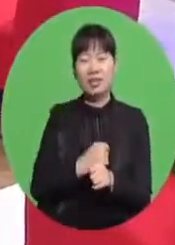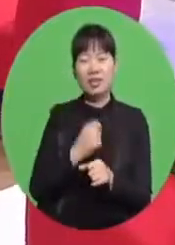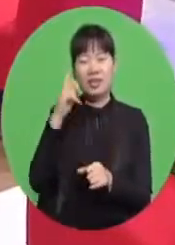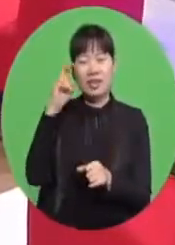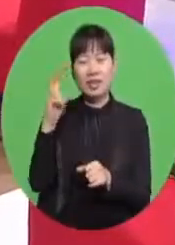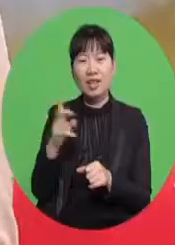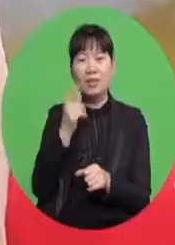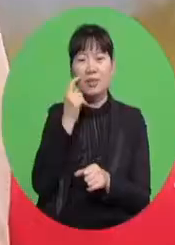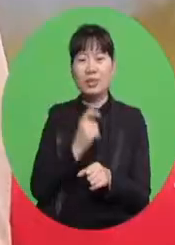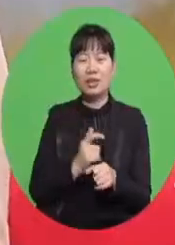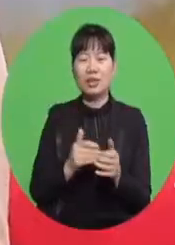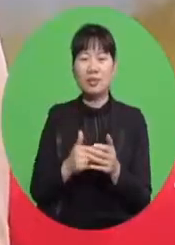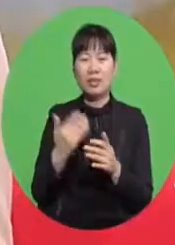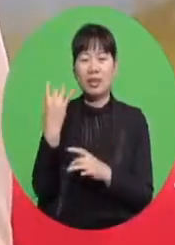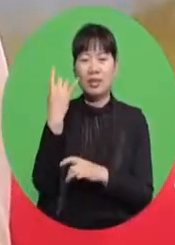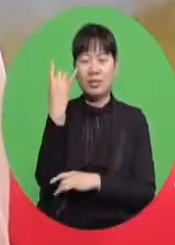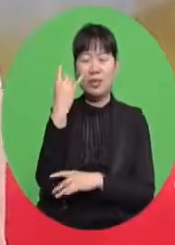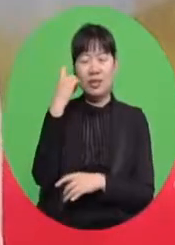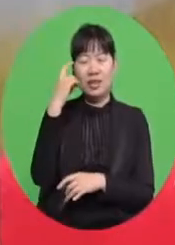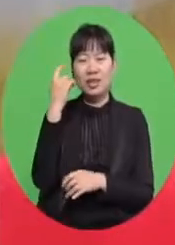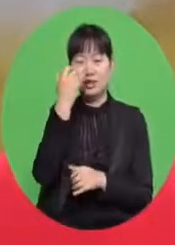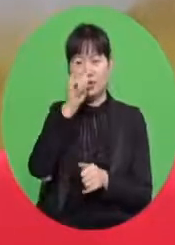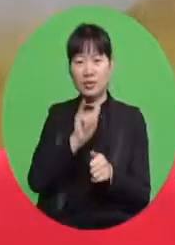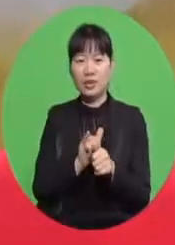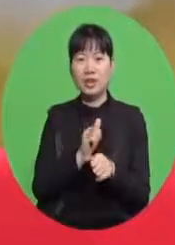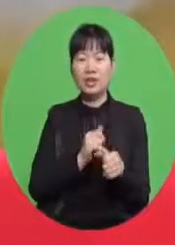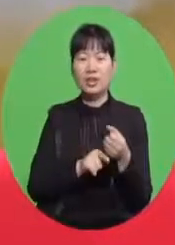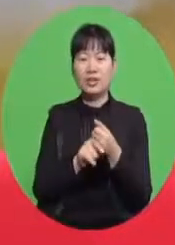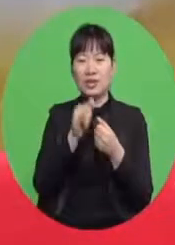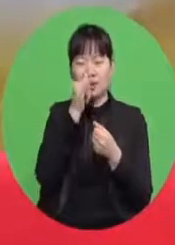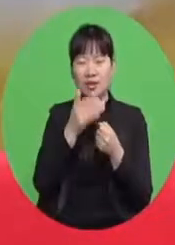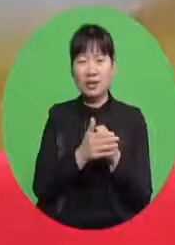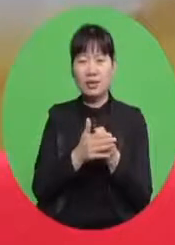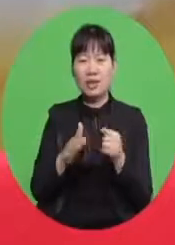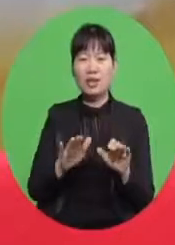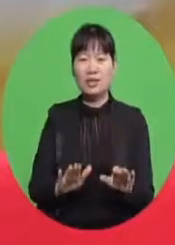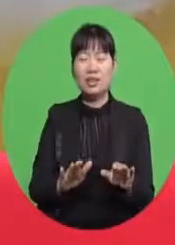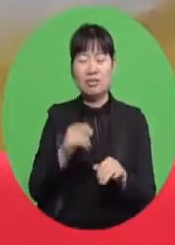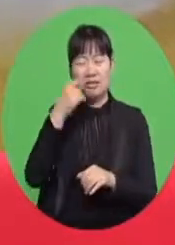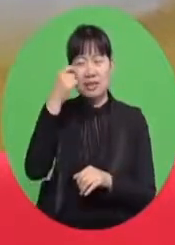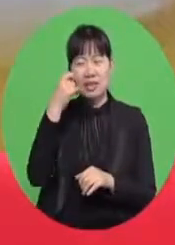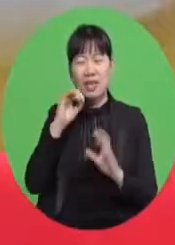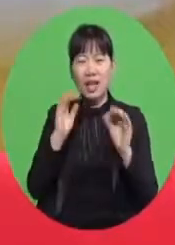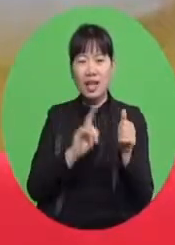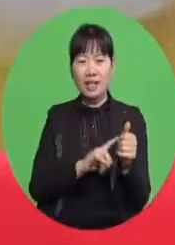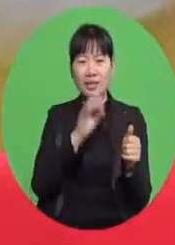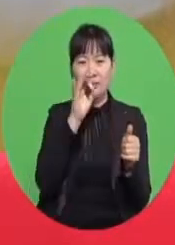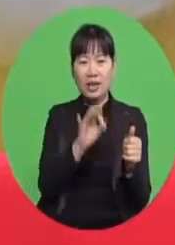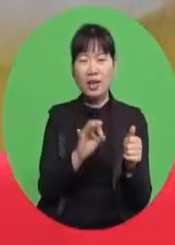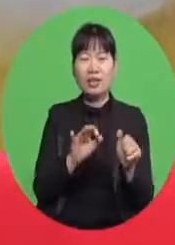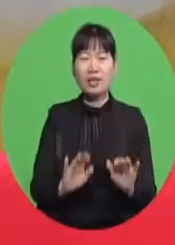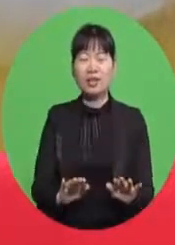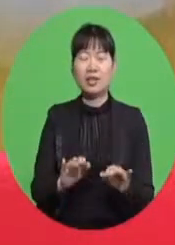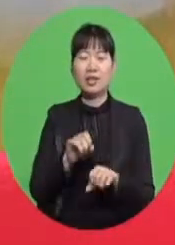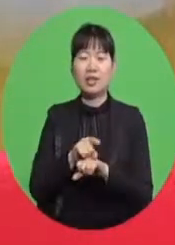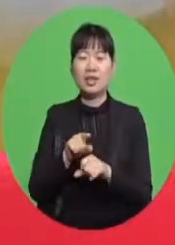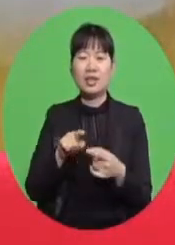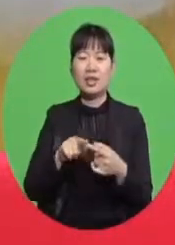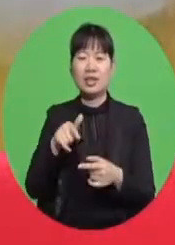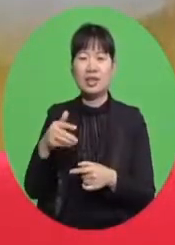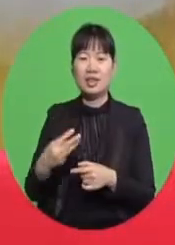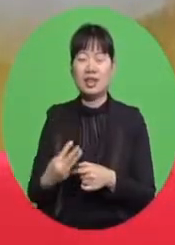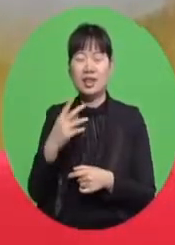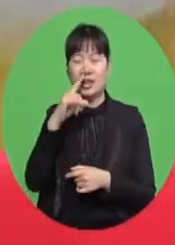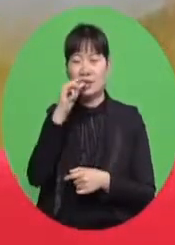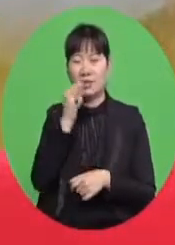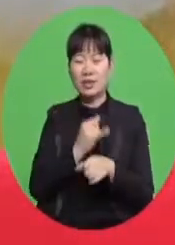나이가 아니잖아요. 네. 그러니까 본능에 충실한 게 이유라면 이유일 텐데 네. 네, 선생님 그 징징거리는 아이들을 보면 주로 기질적으로 좀 예민하거나